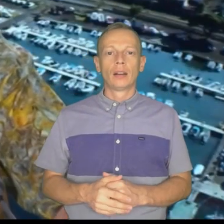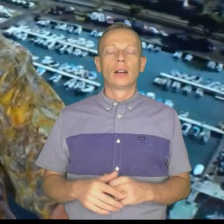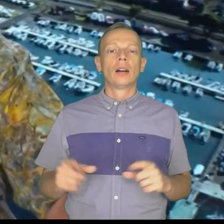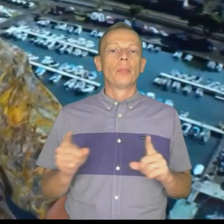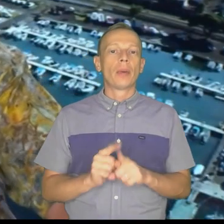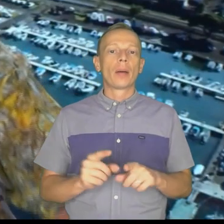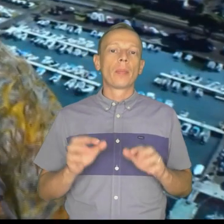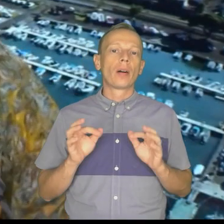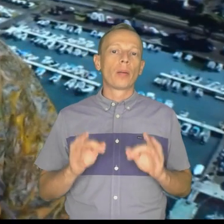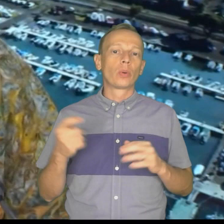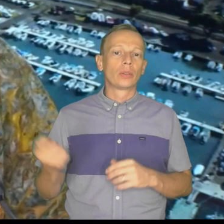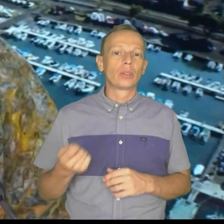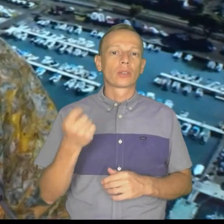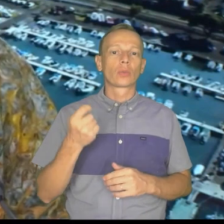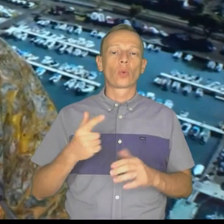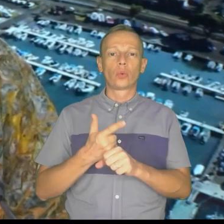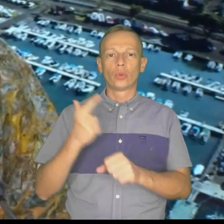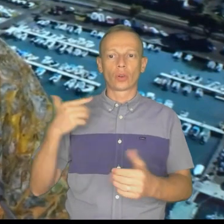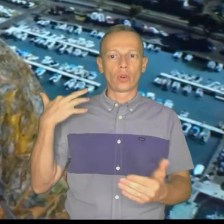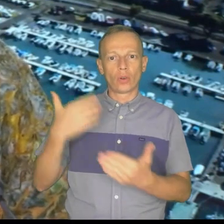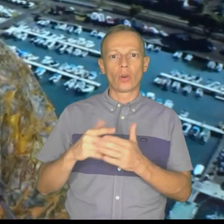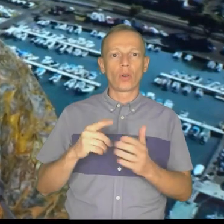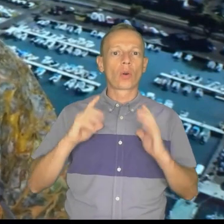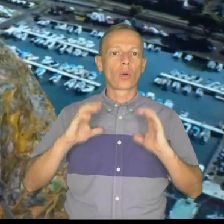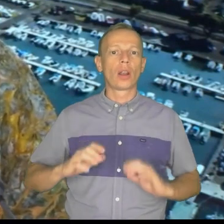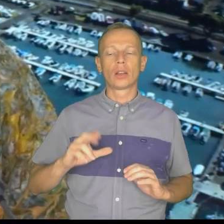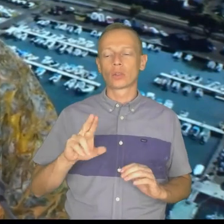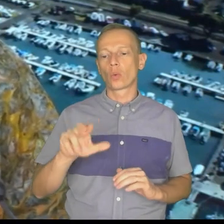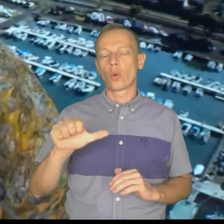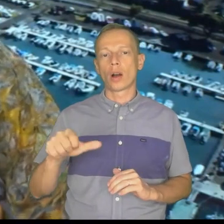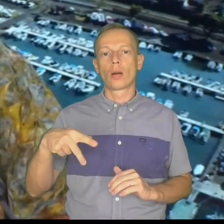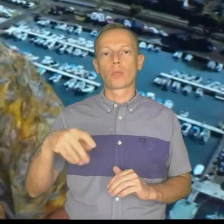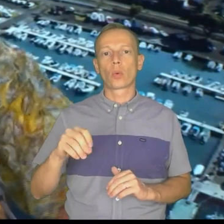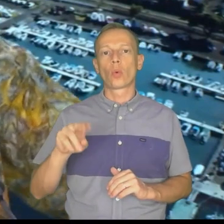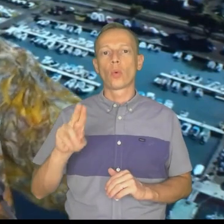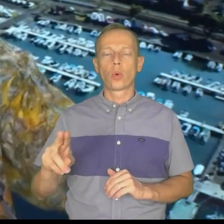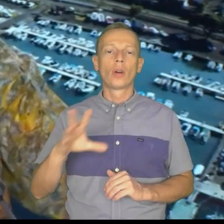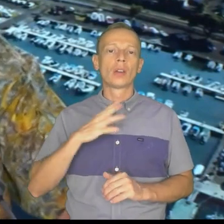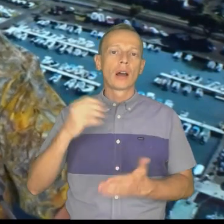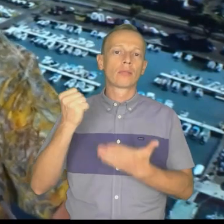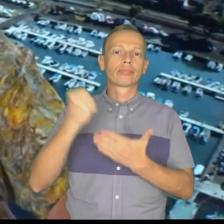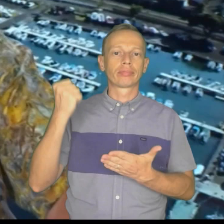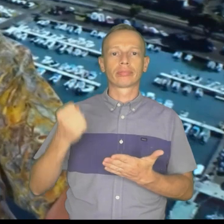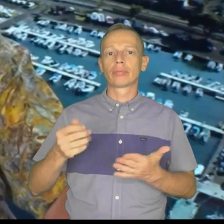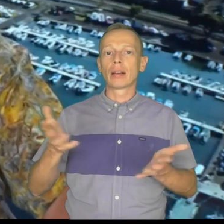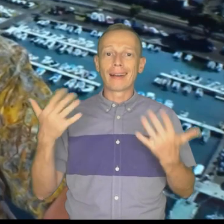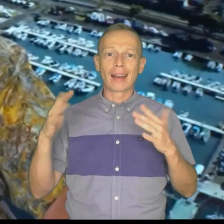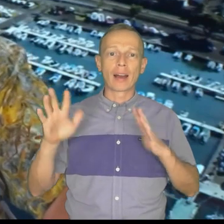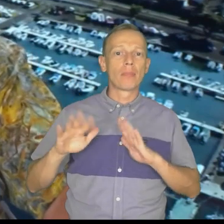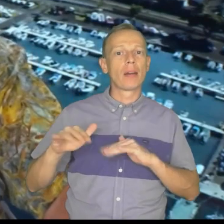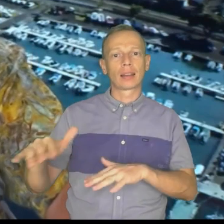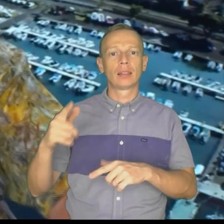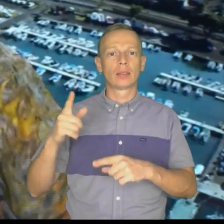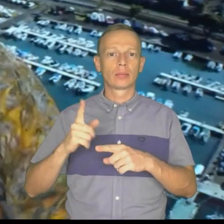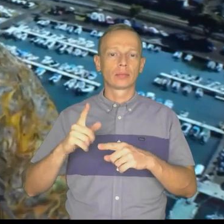cadre de l'éducation, depuis 2 ans, le collège de Ouapo avait obtenu son label Aire marine éducative, un label qui